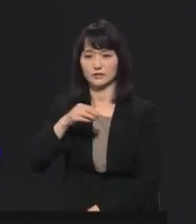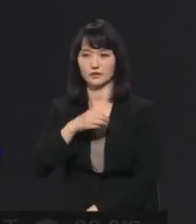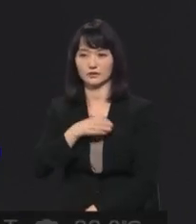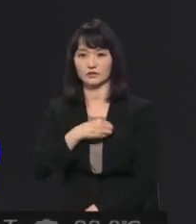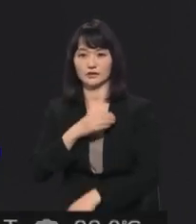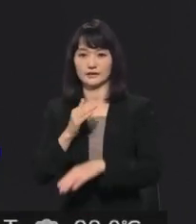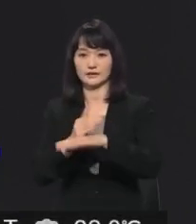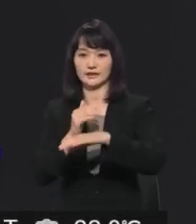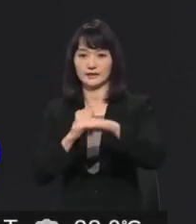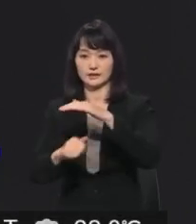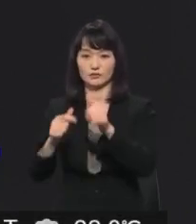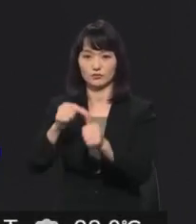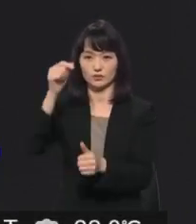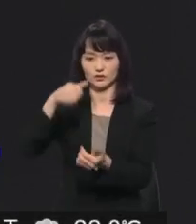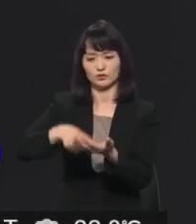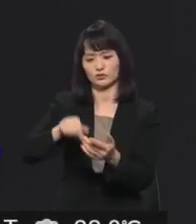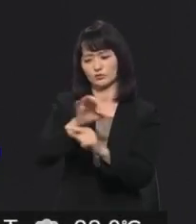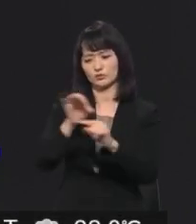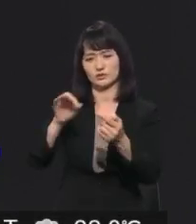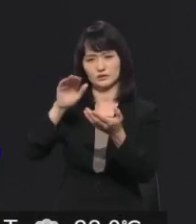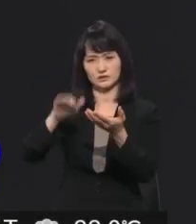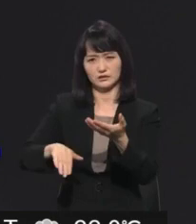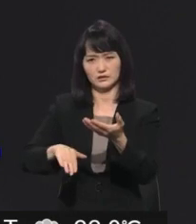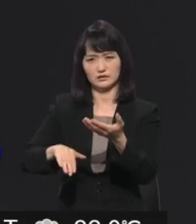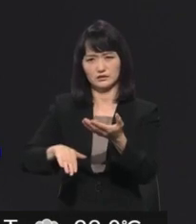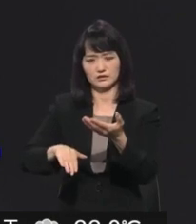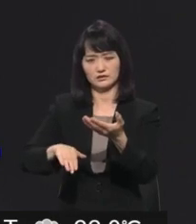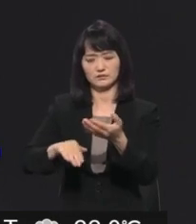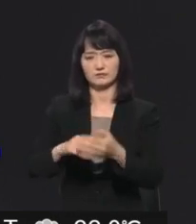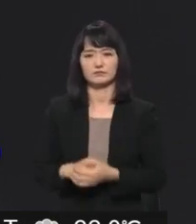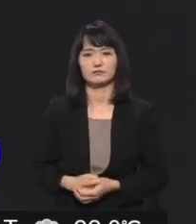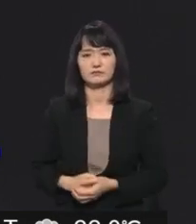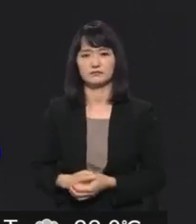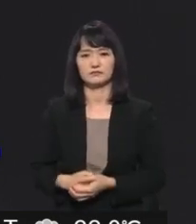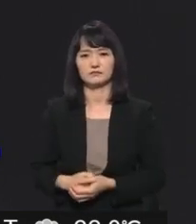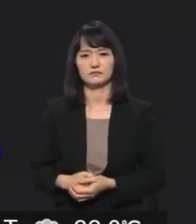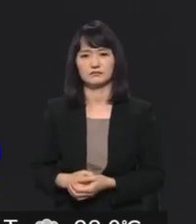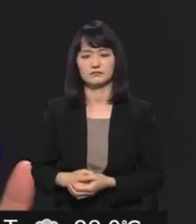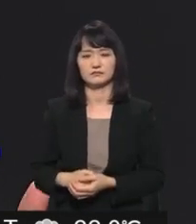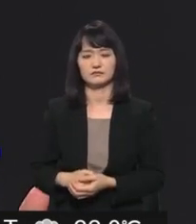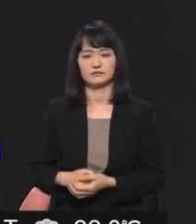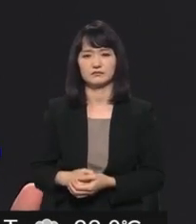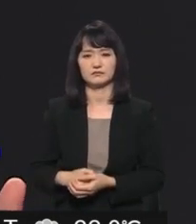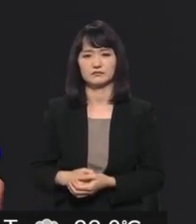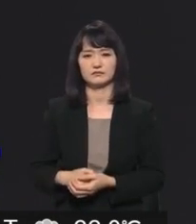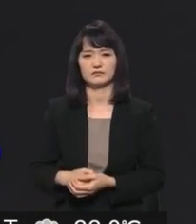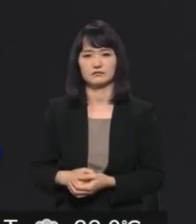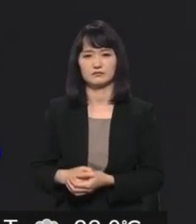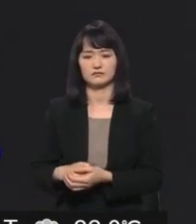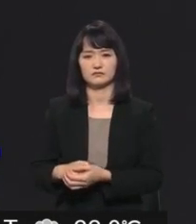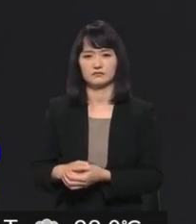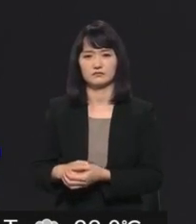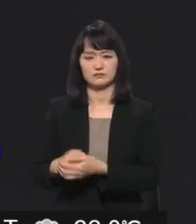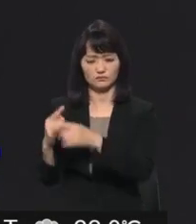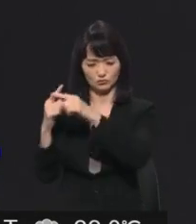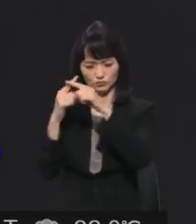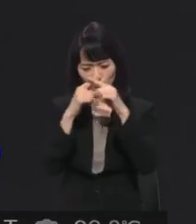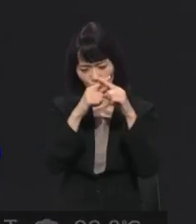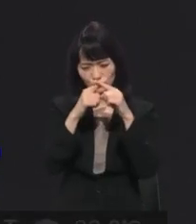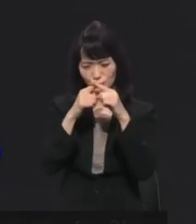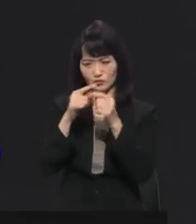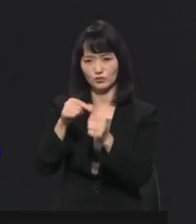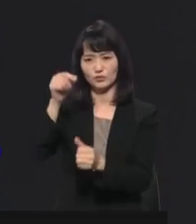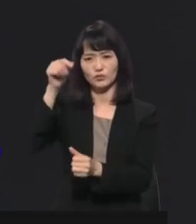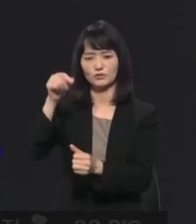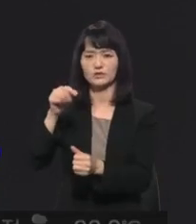낮았다 면 정말 등기 너무 일반적이지 않은 자리 비판을 많이 했는데 정작 우리 당이 뭐가 직원 청년한테 115명 적은